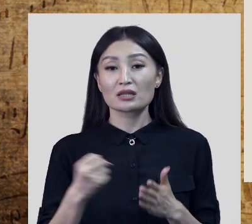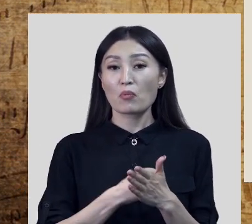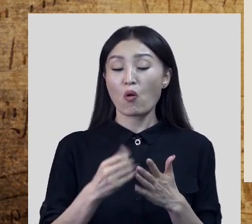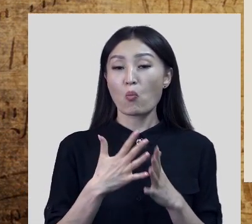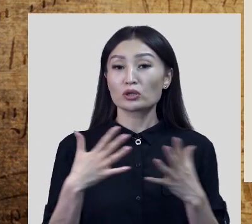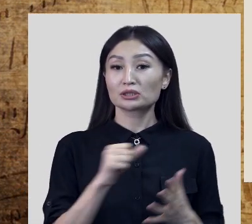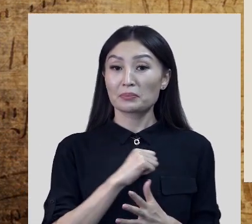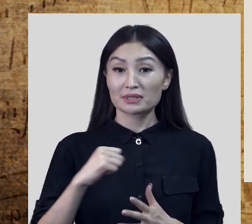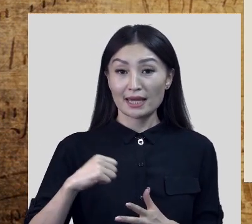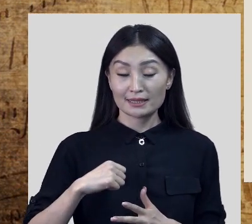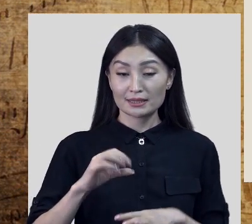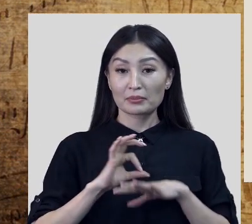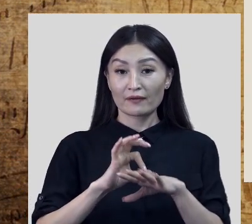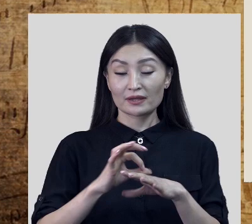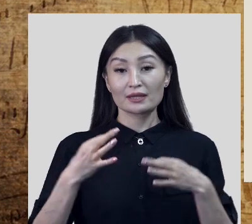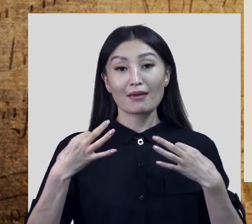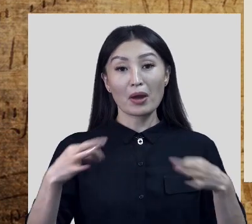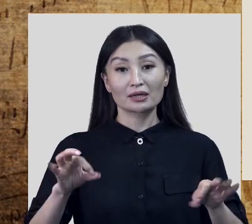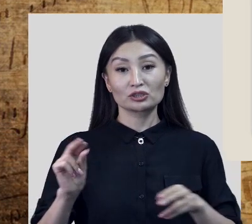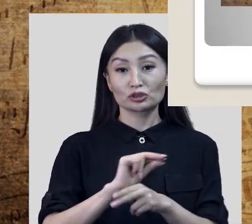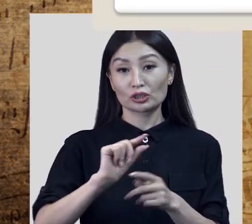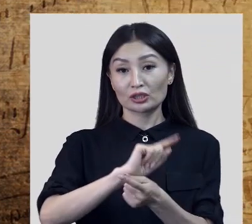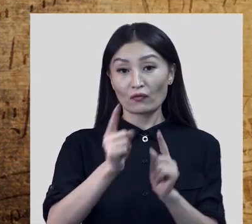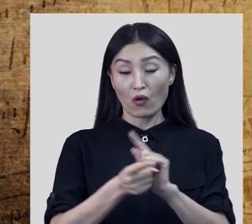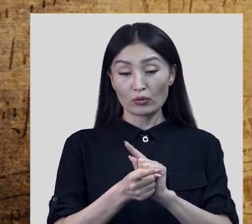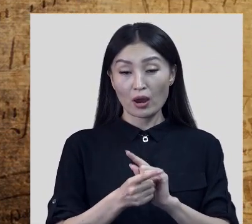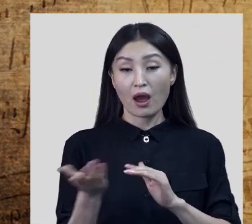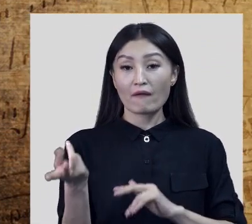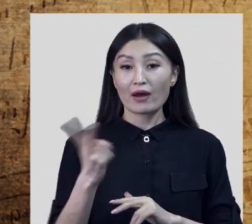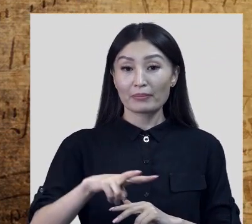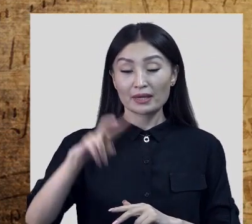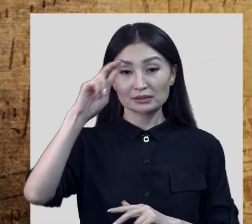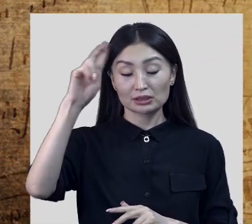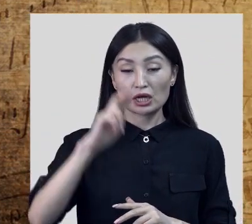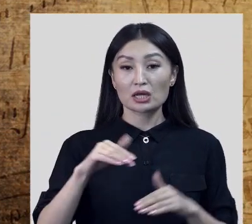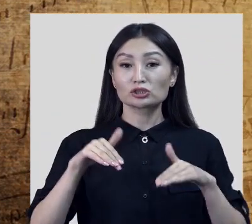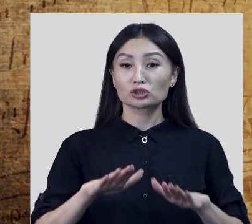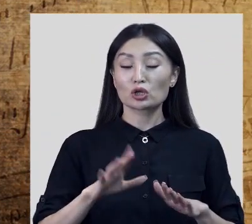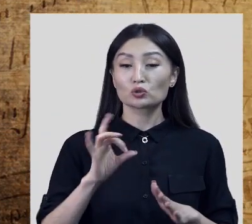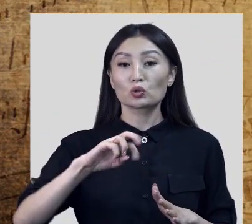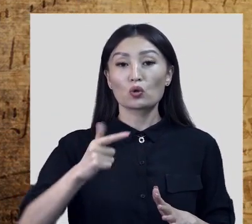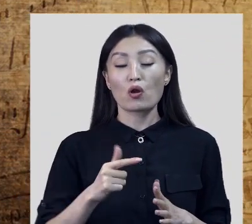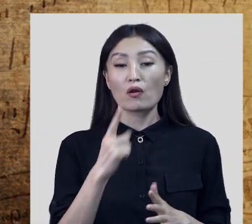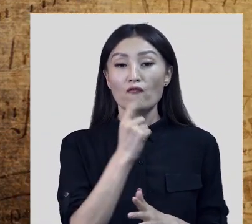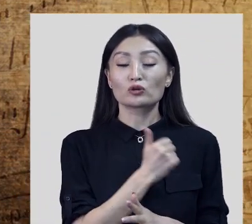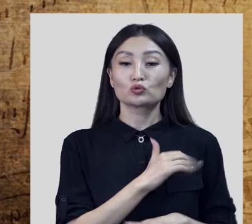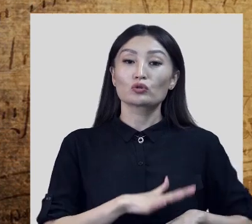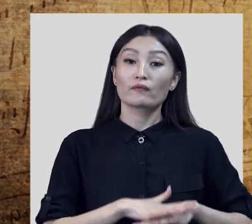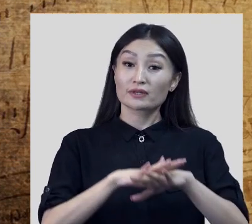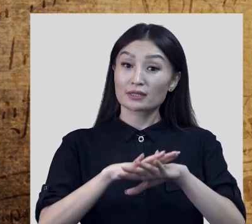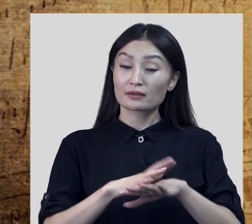самостоятельности проведение демократических реформ в обеих странах решающую роль сыграли вооруженные восстания